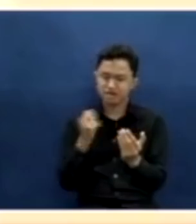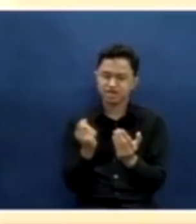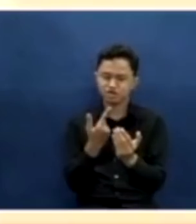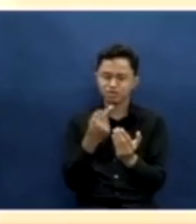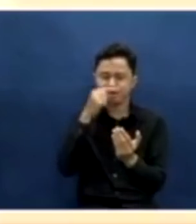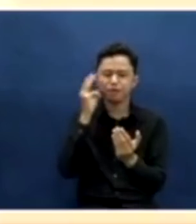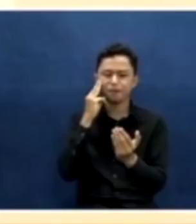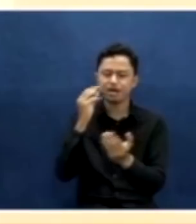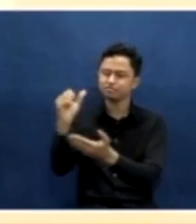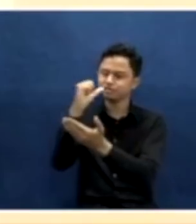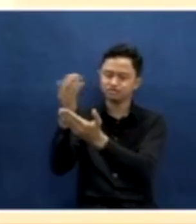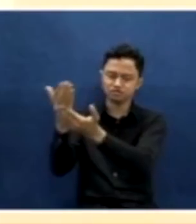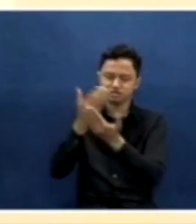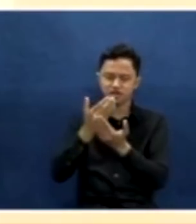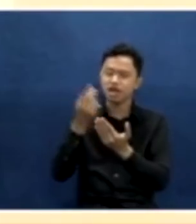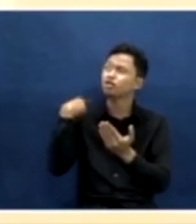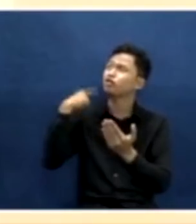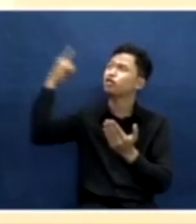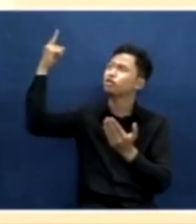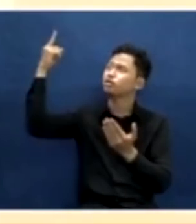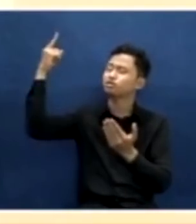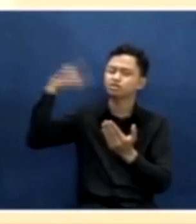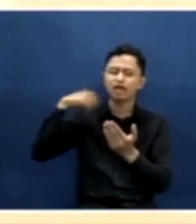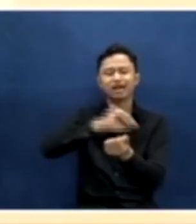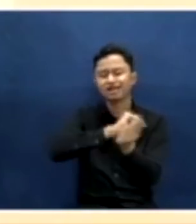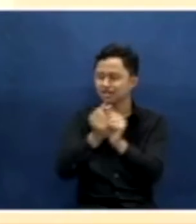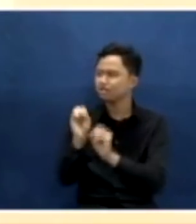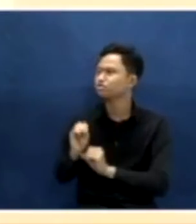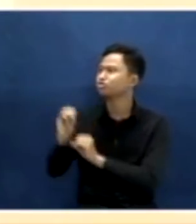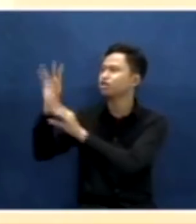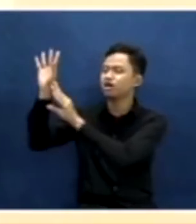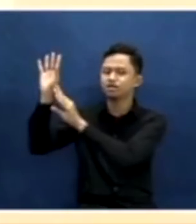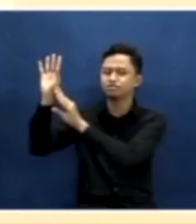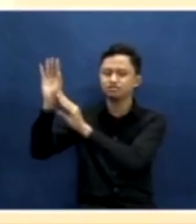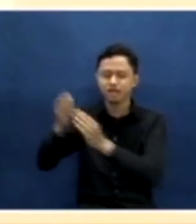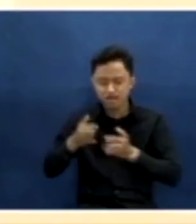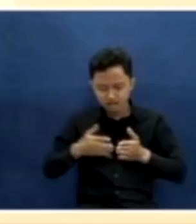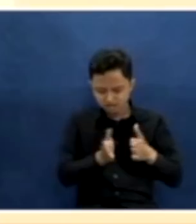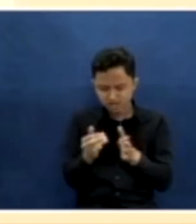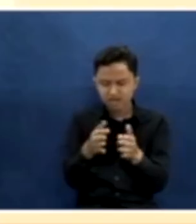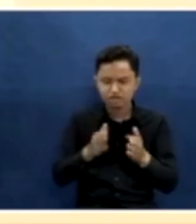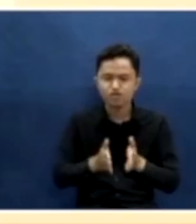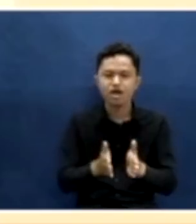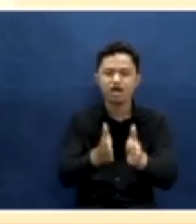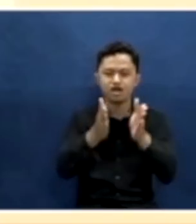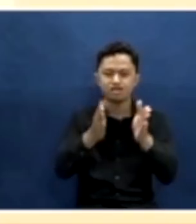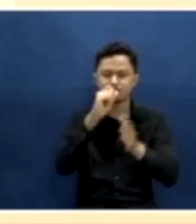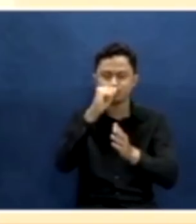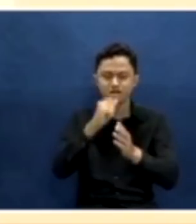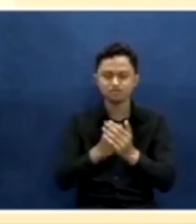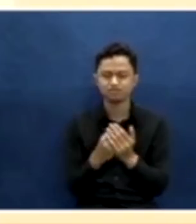berikanlah er susu itu penggantinya dengan surga yang mengalir sungai-sungai di bawahnya kekal selama-lamanya